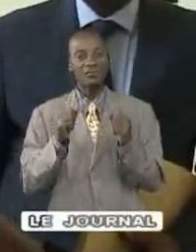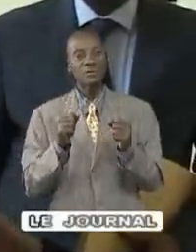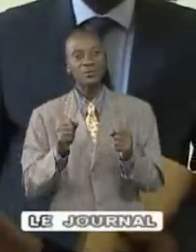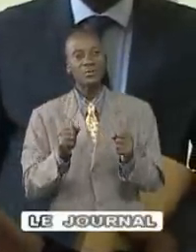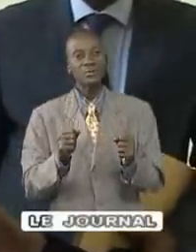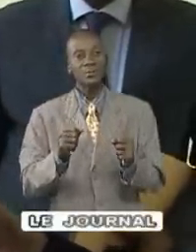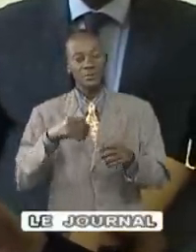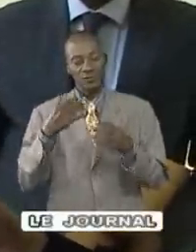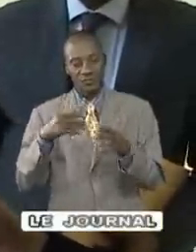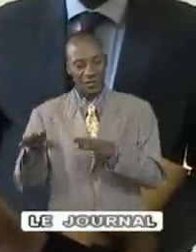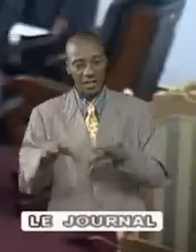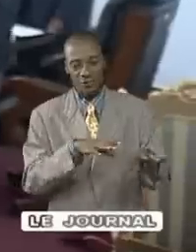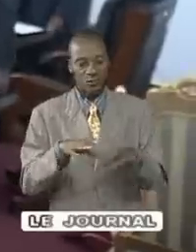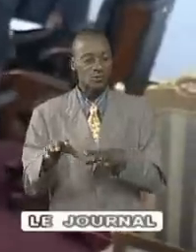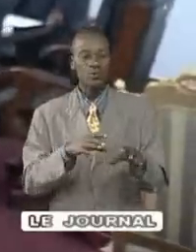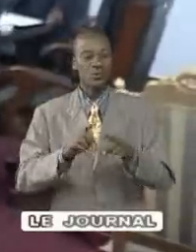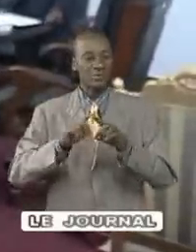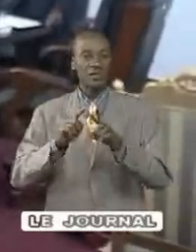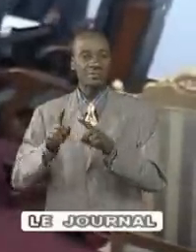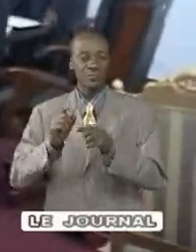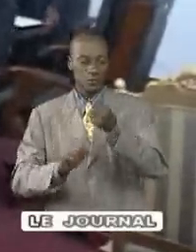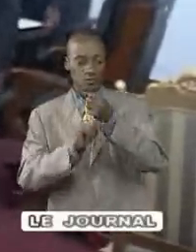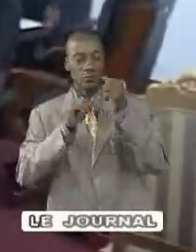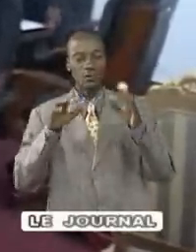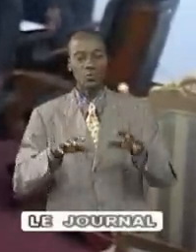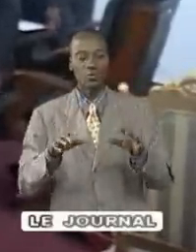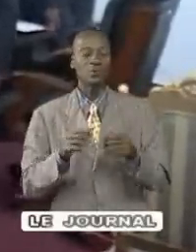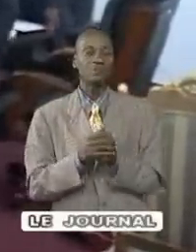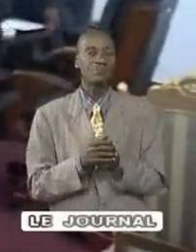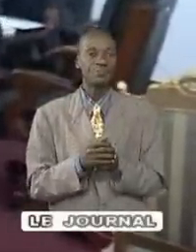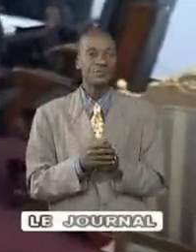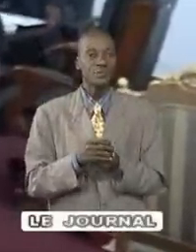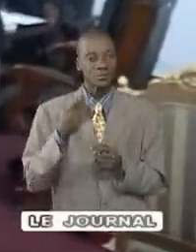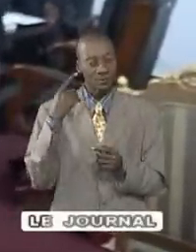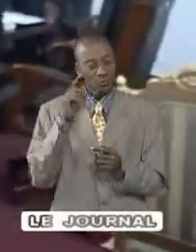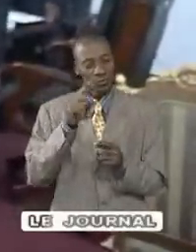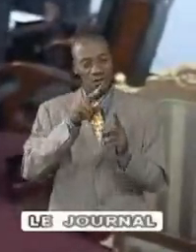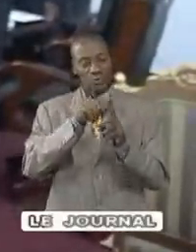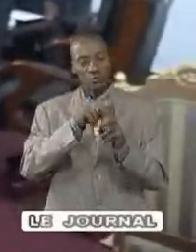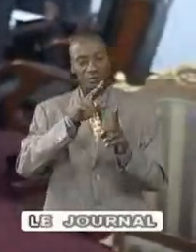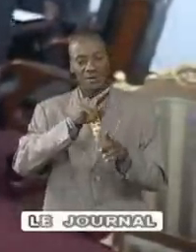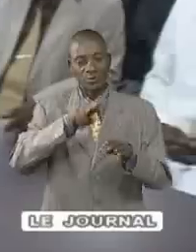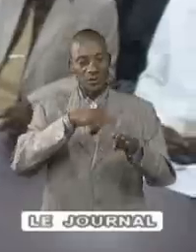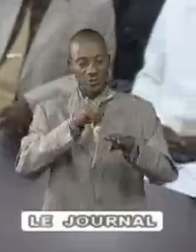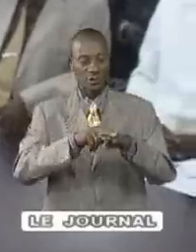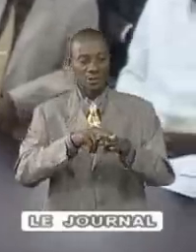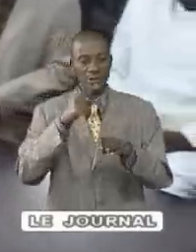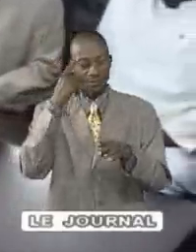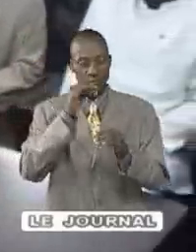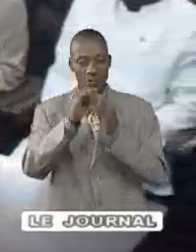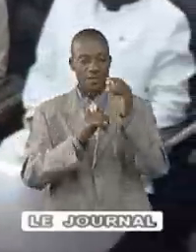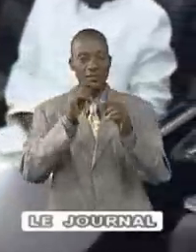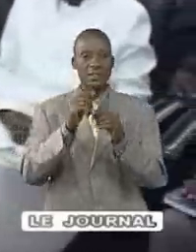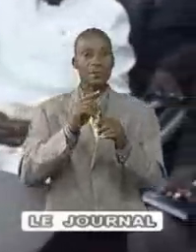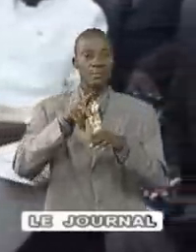mettre les actions sur des mots. Sur un autre chapitre, celui de la concertation nationale, l'entente interprovinciale y